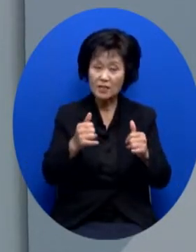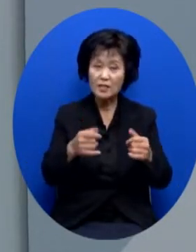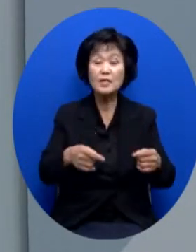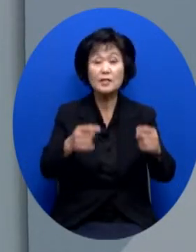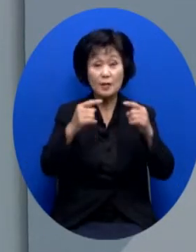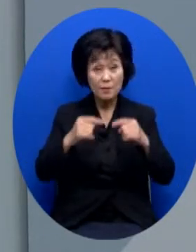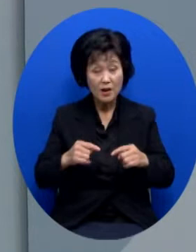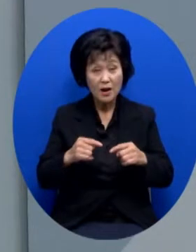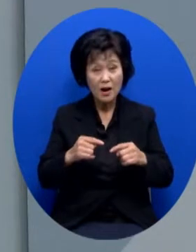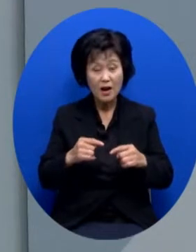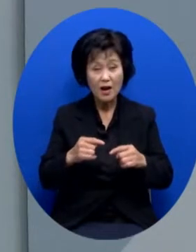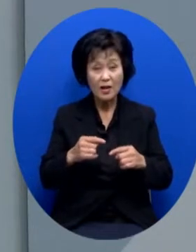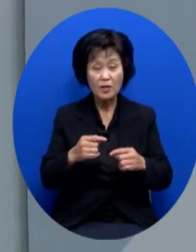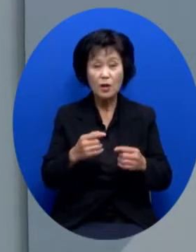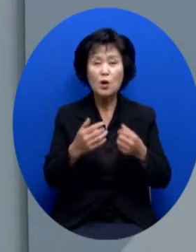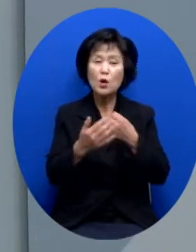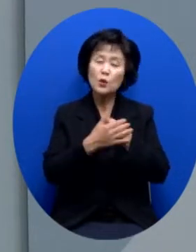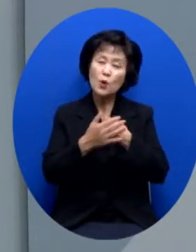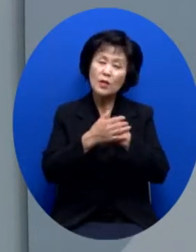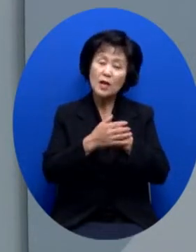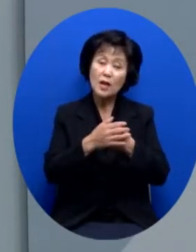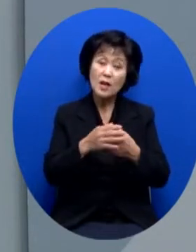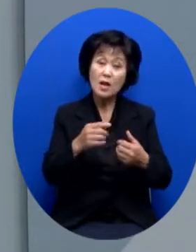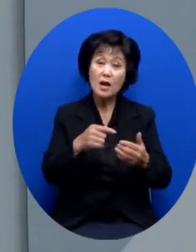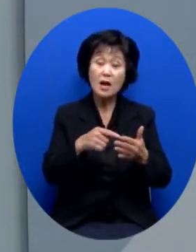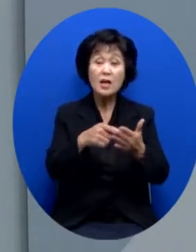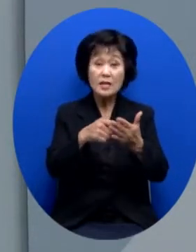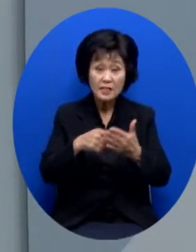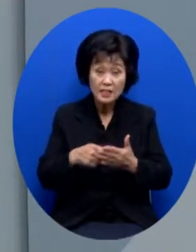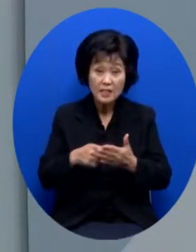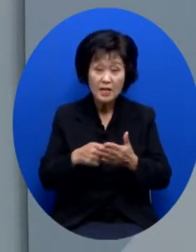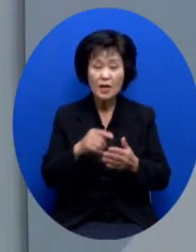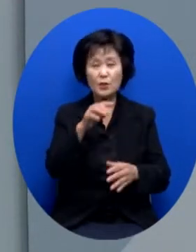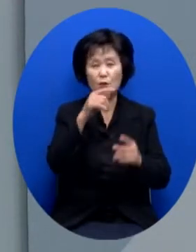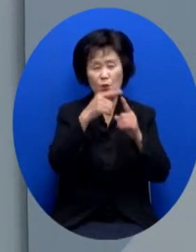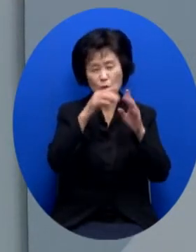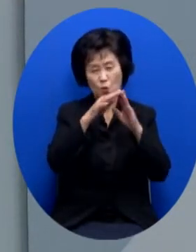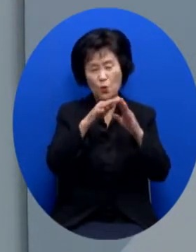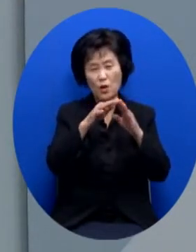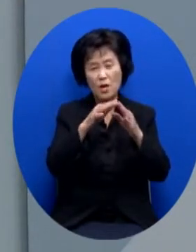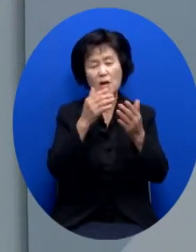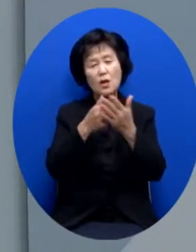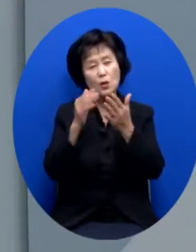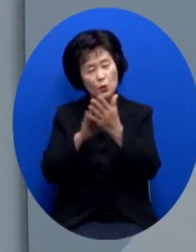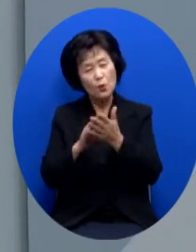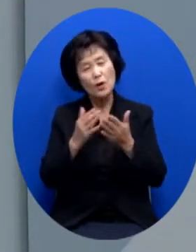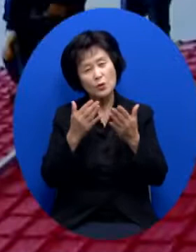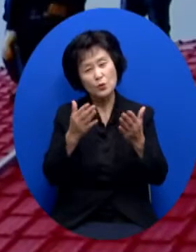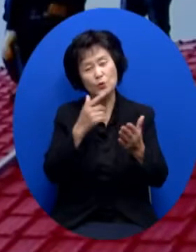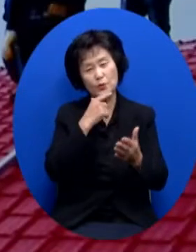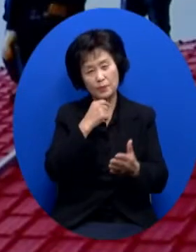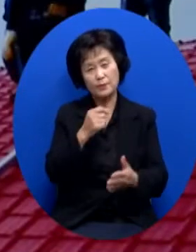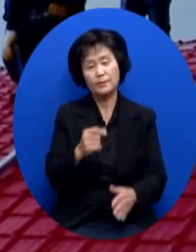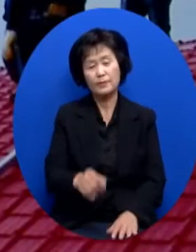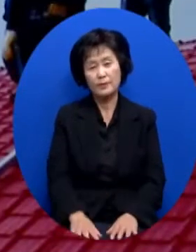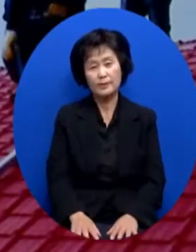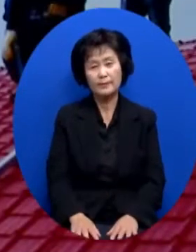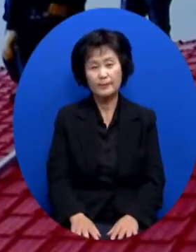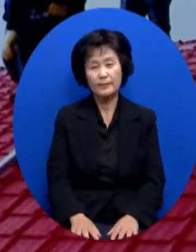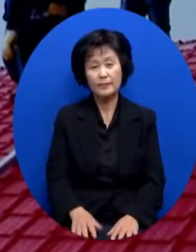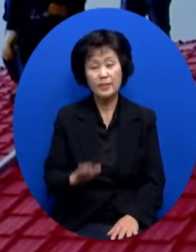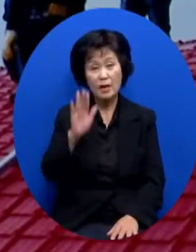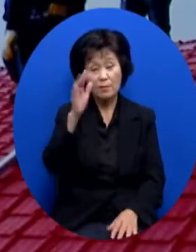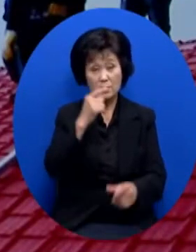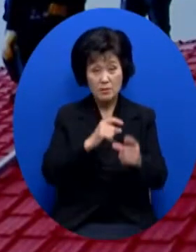오지선교회에 신청하는 모든 교회들을 섬기는 것이 저희의 목표고 또 꿈이고 기도 제목입니다. 네, 앞으로도